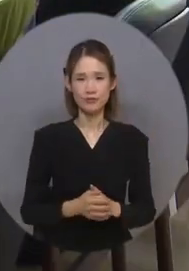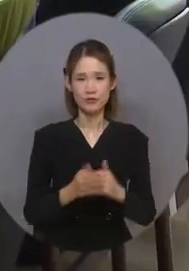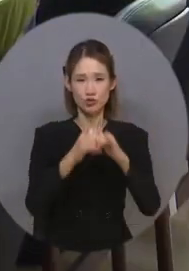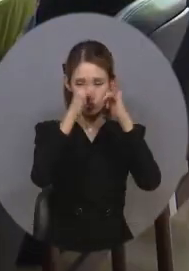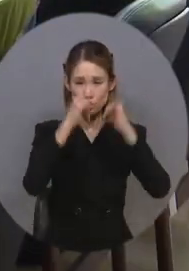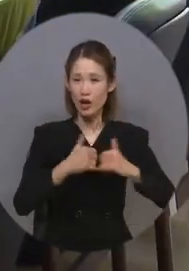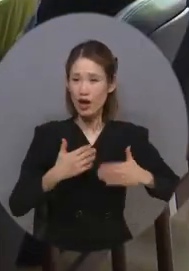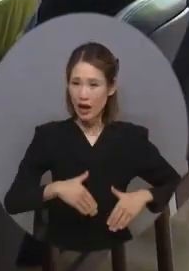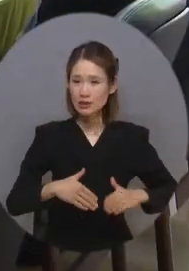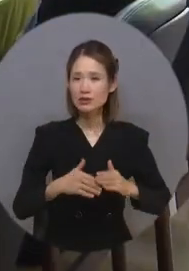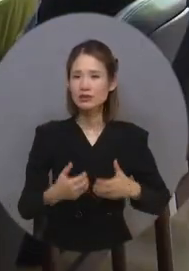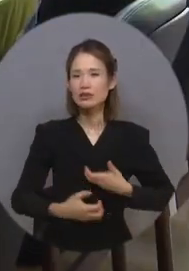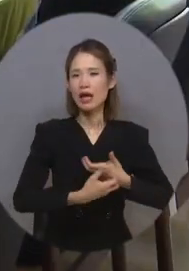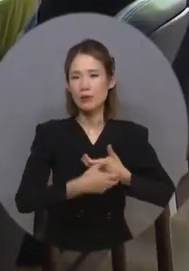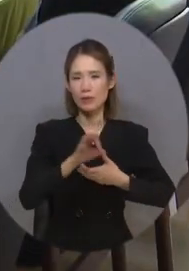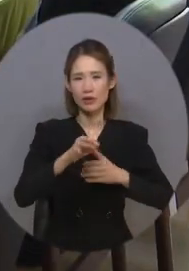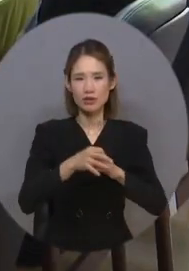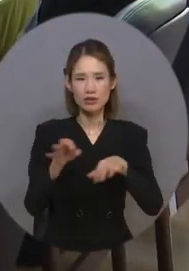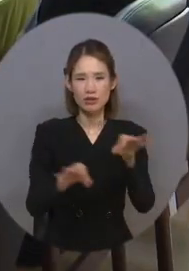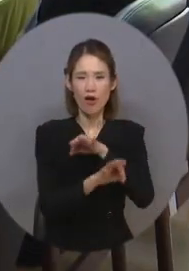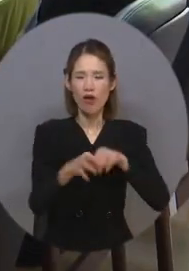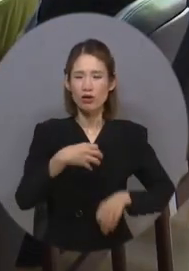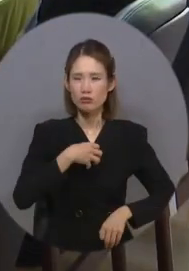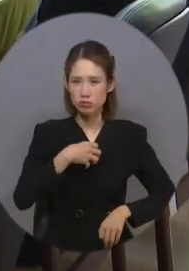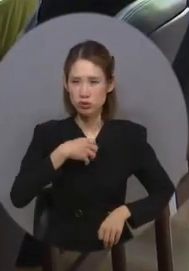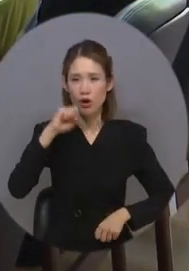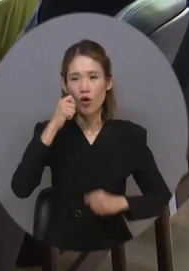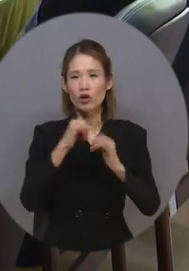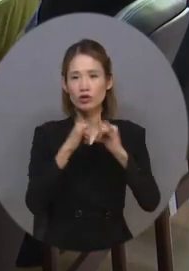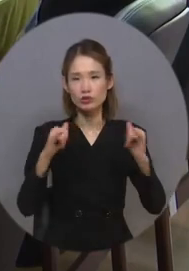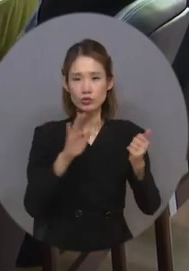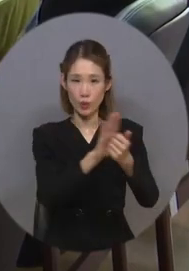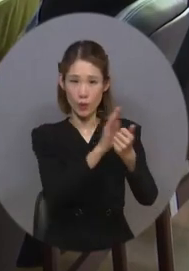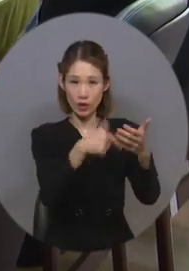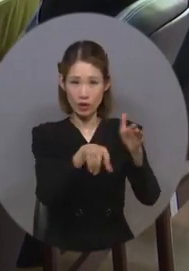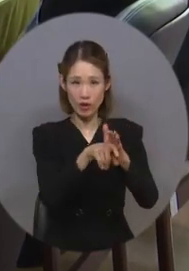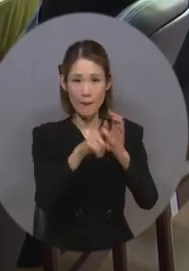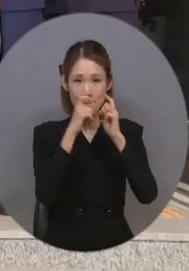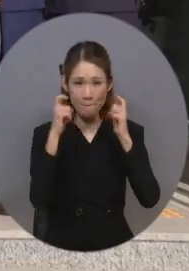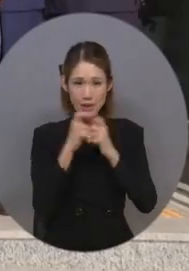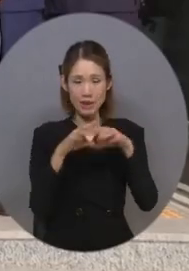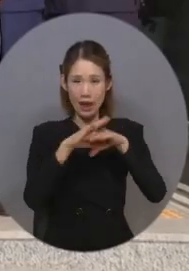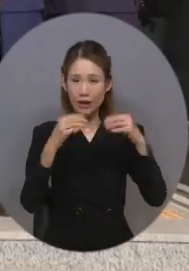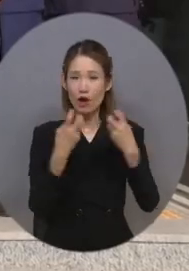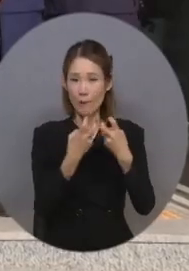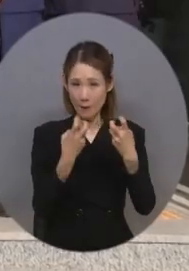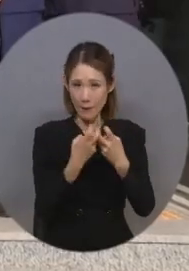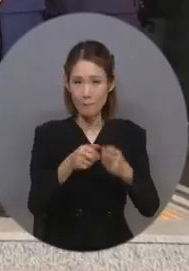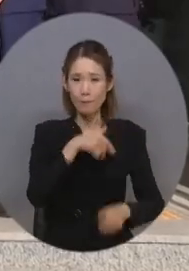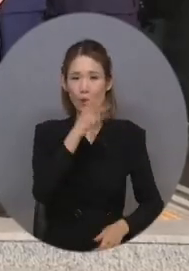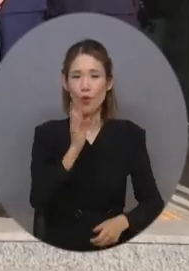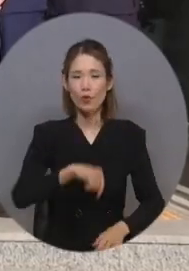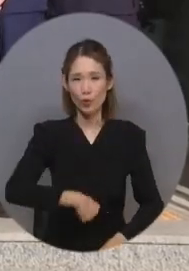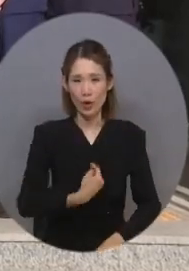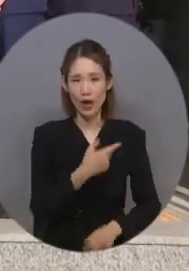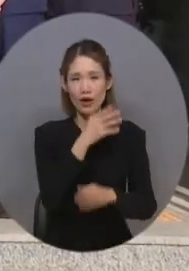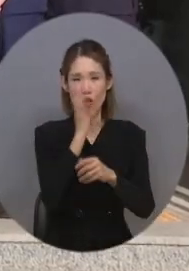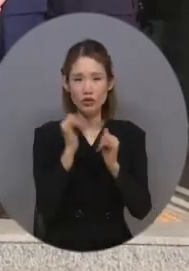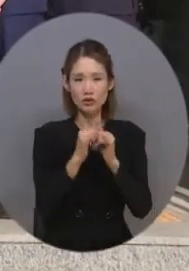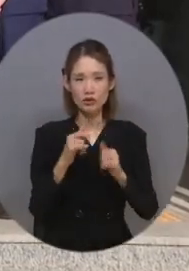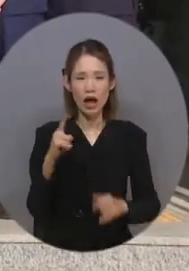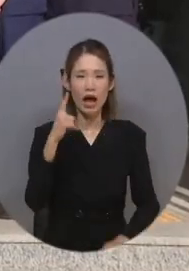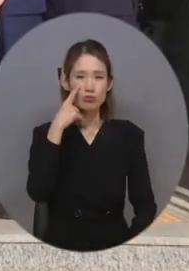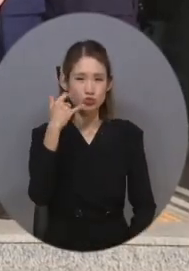취약계층 낭비 지원은 경제위기 등으로 어려운 도민을 돕기 위해 마련한 민생 대책의 하나로 홀로사는 어르신과 한부모